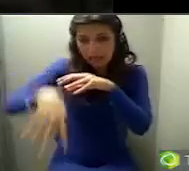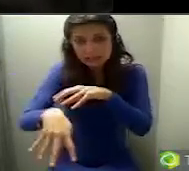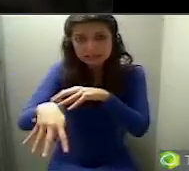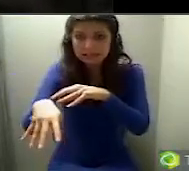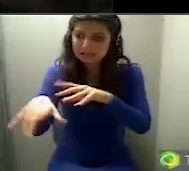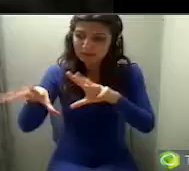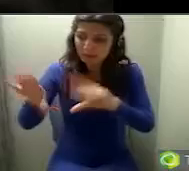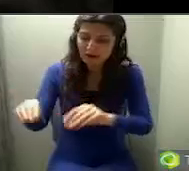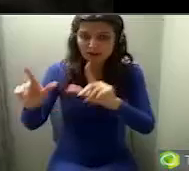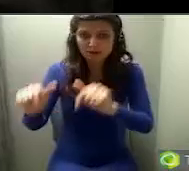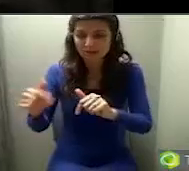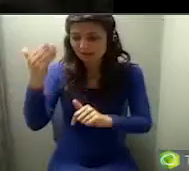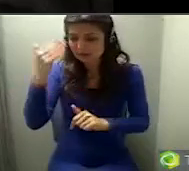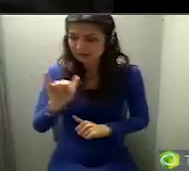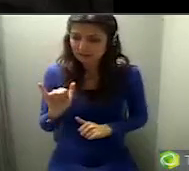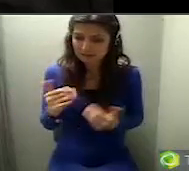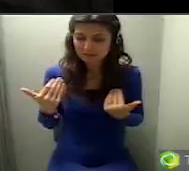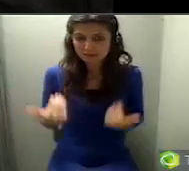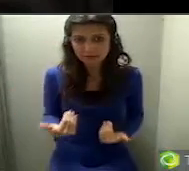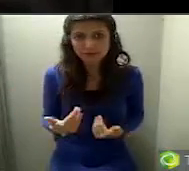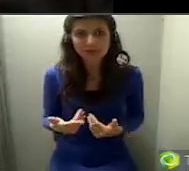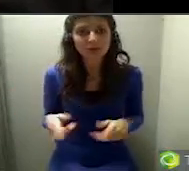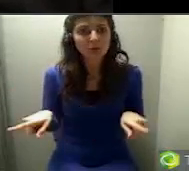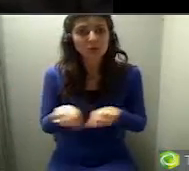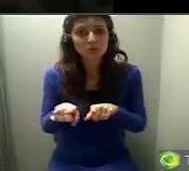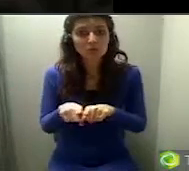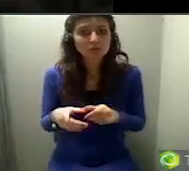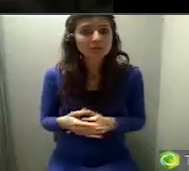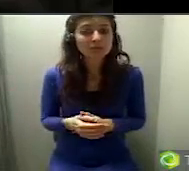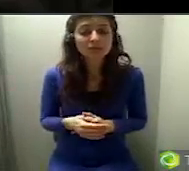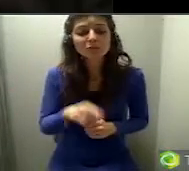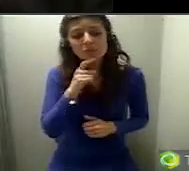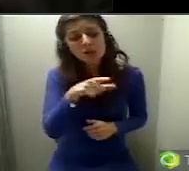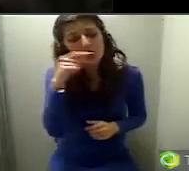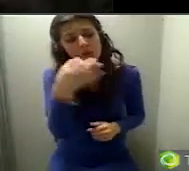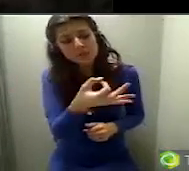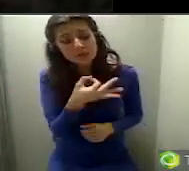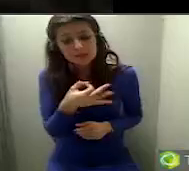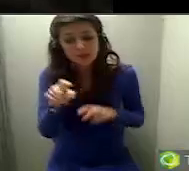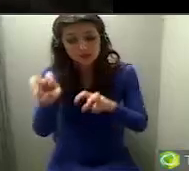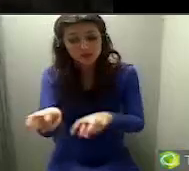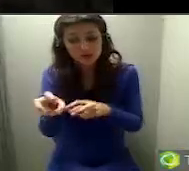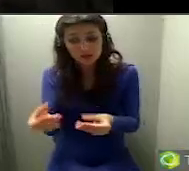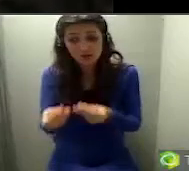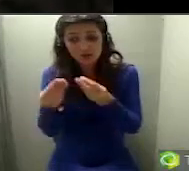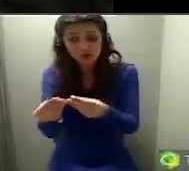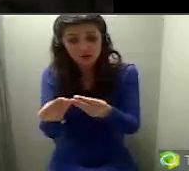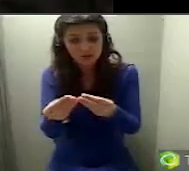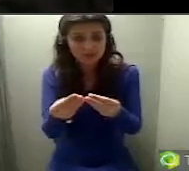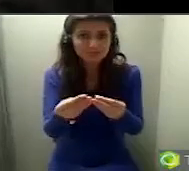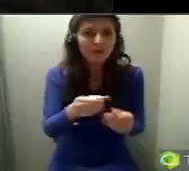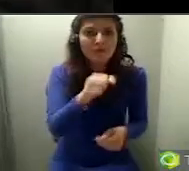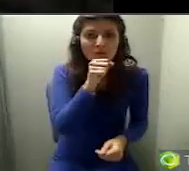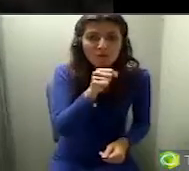ensuite, au travers de la terre et du jardin, c'est aussi, vous l'avez souligné, monsieur, la possibilité d'un partage entre les générations avec